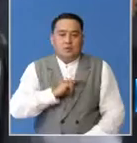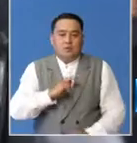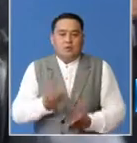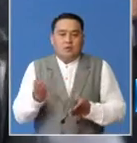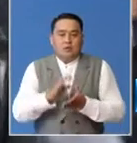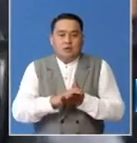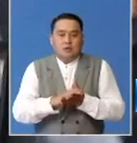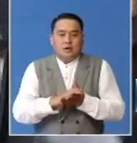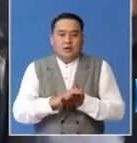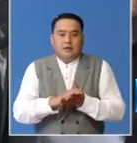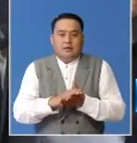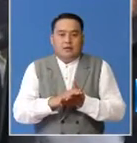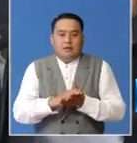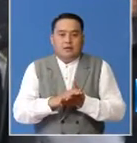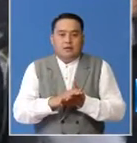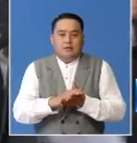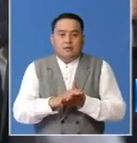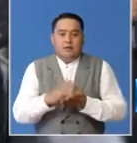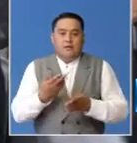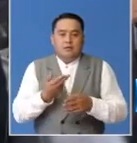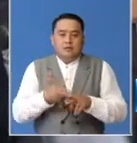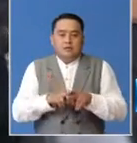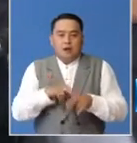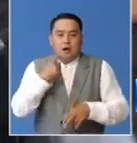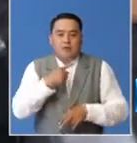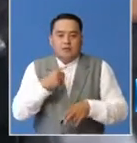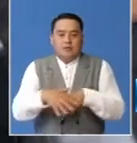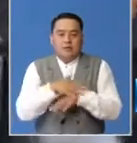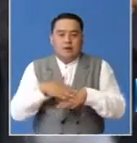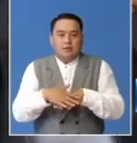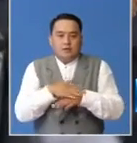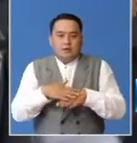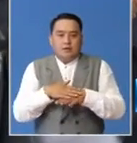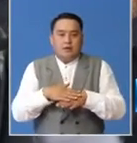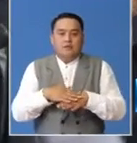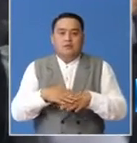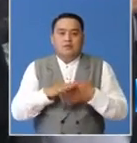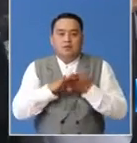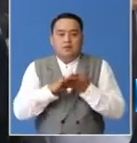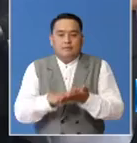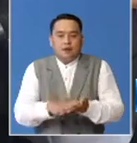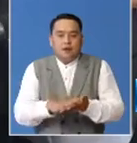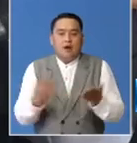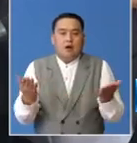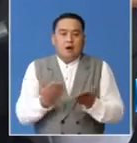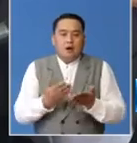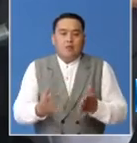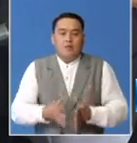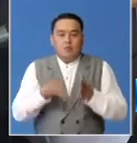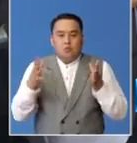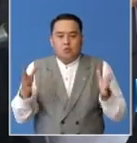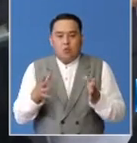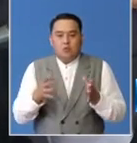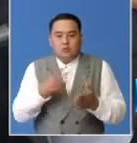Нужно активно проводить разъяснительные работы, послушать, что говорит население, потенциальные заемщики, на какие квартиры больше всего идет